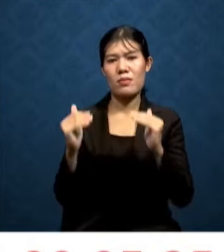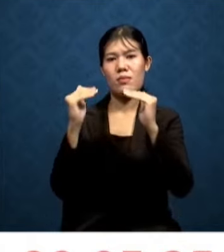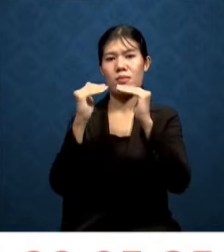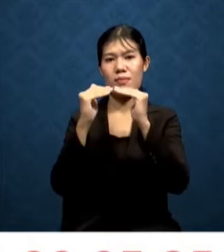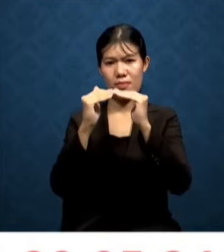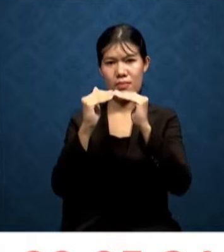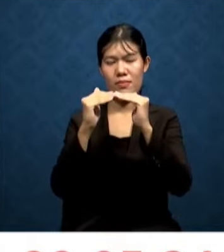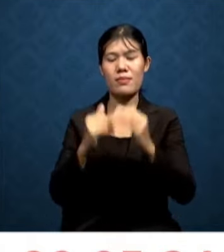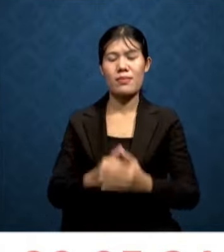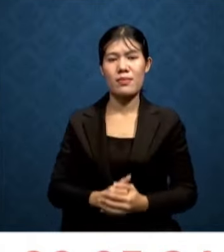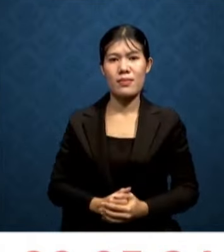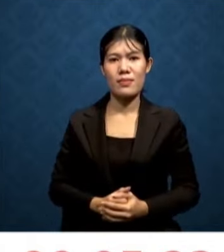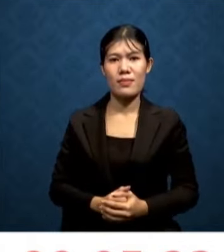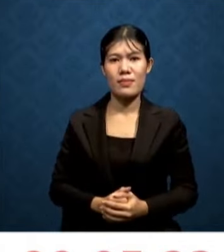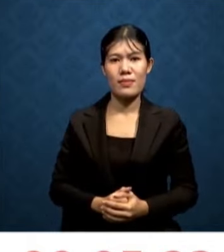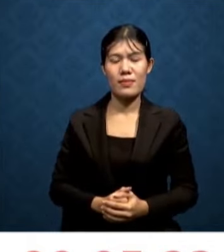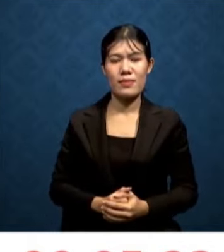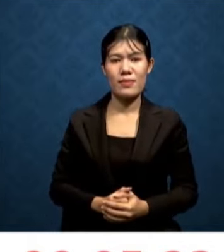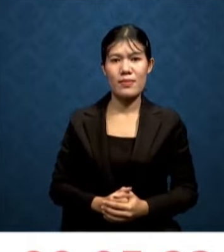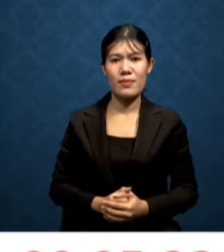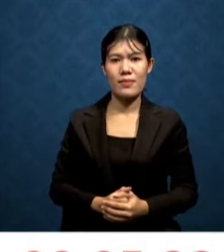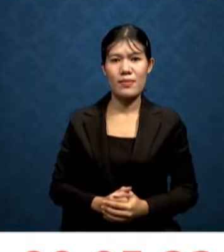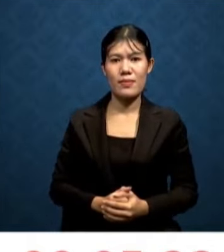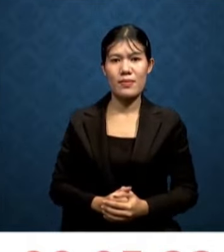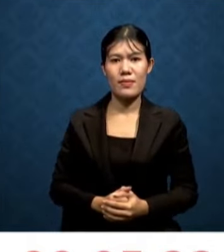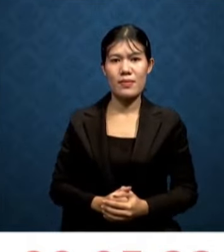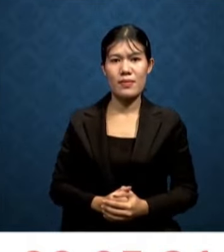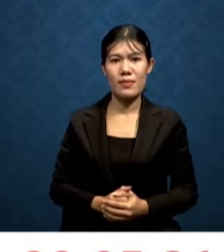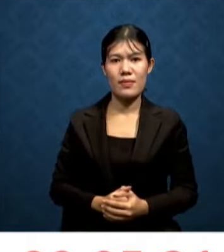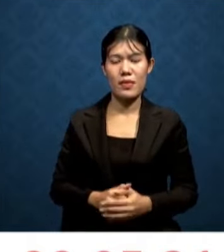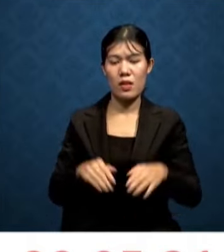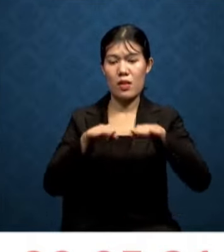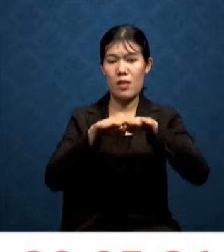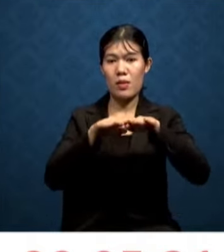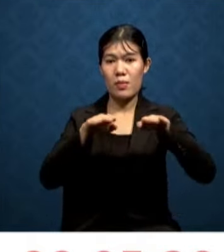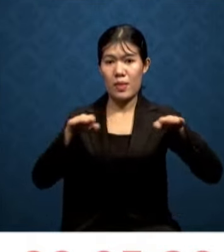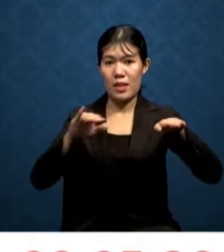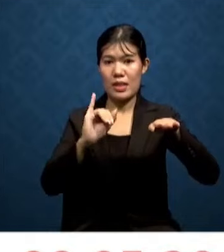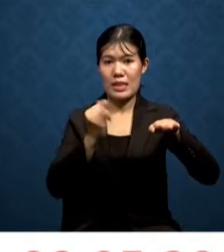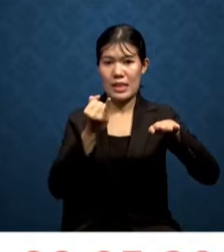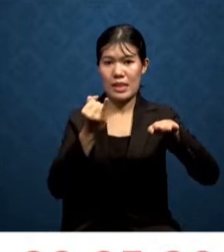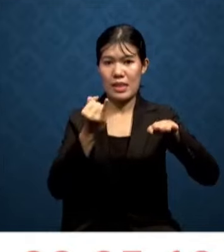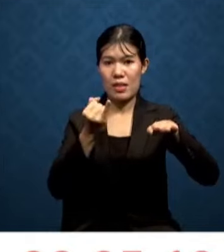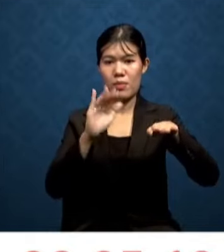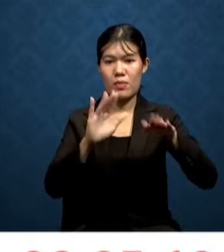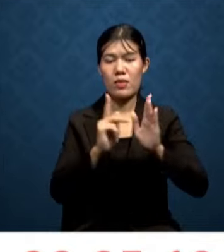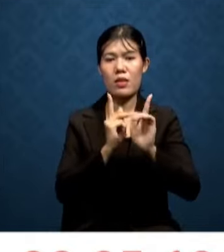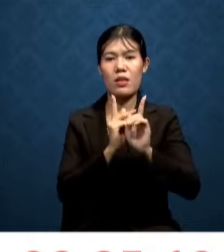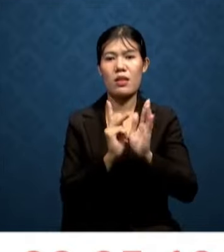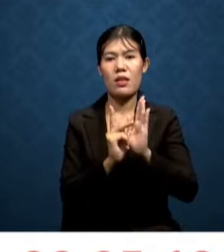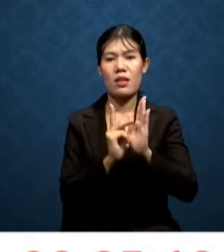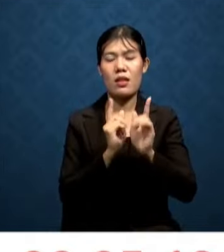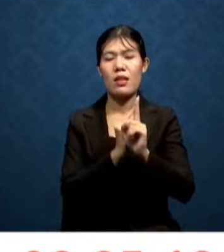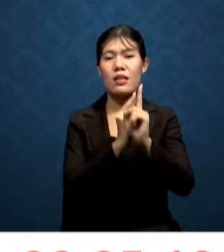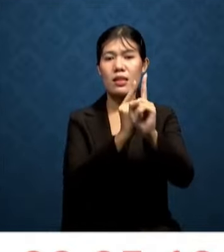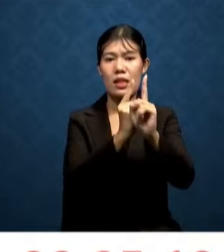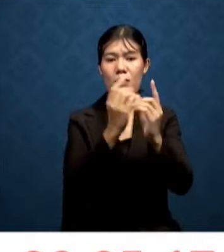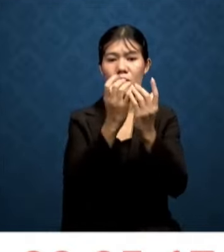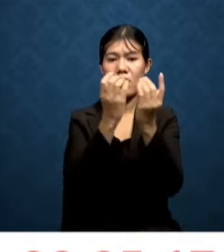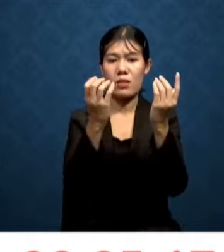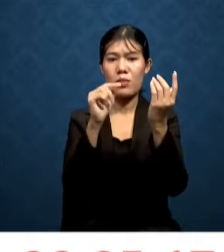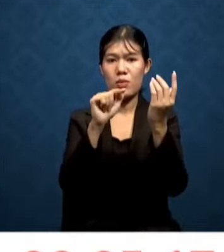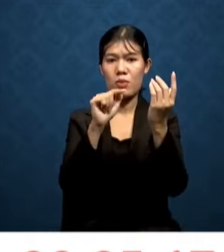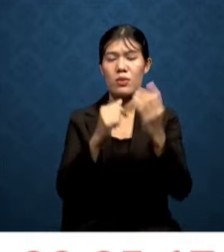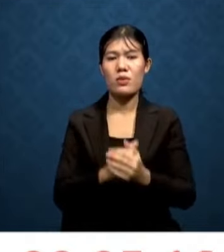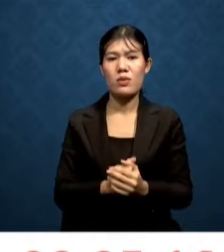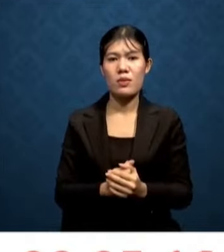ณีมาตรฐานทางจริยธรรมของตุลาการศาลรัฐธรรมนูญซึ่งระบุไว้ในหมวดที่2ว่าด้วยจริยธรรมอันเป็นค่านิ